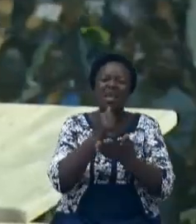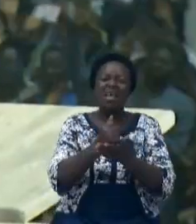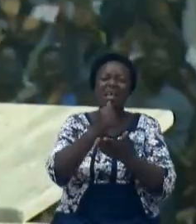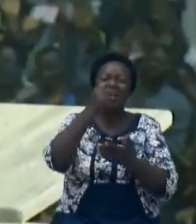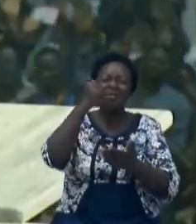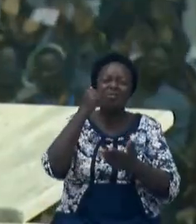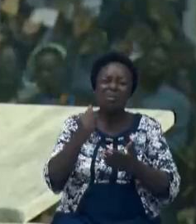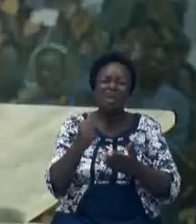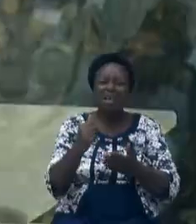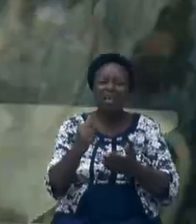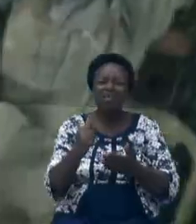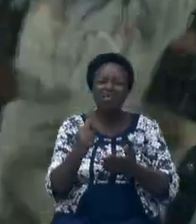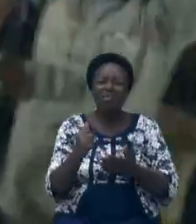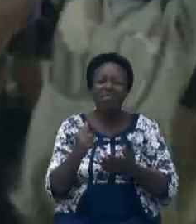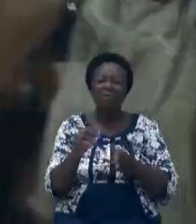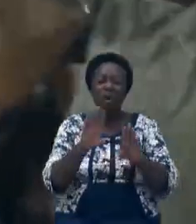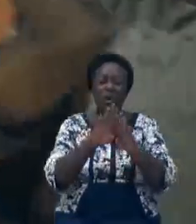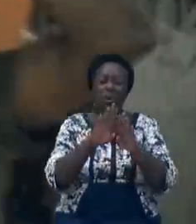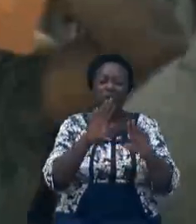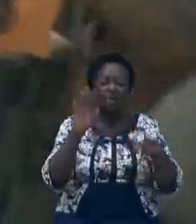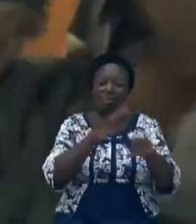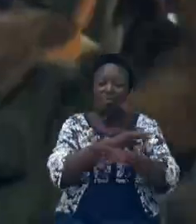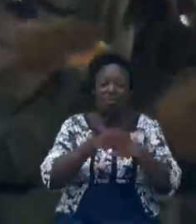de jésus nous prions